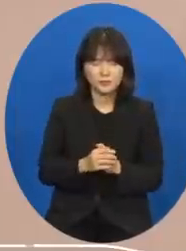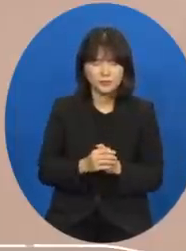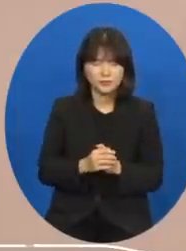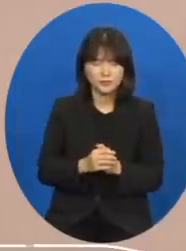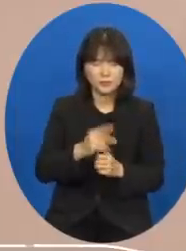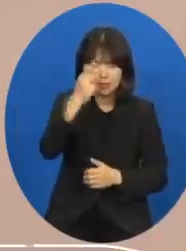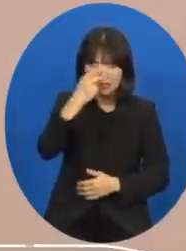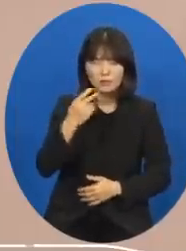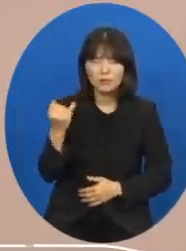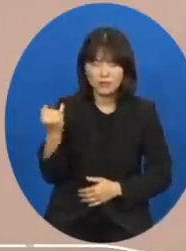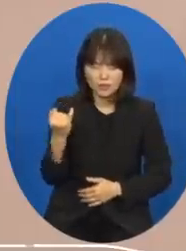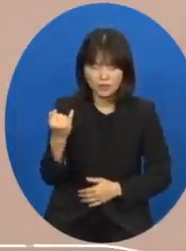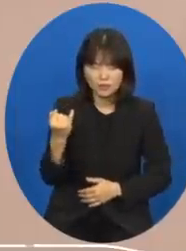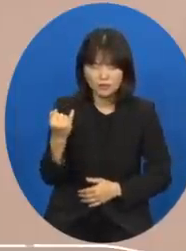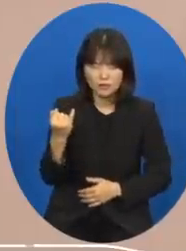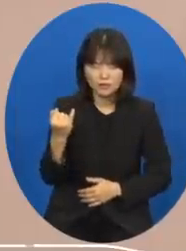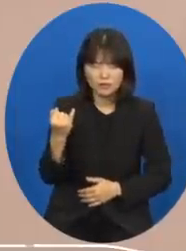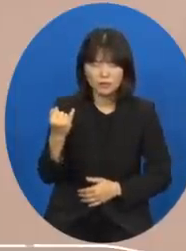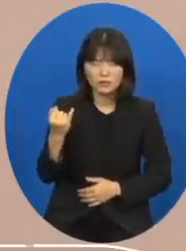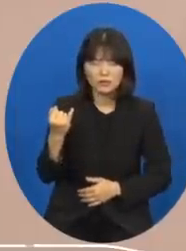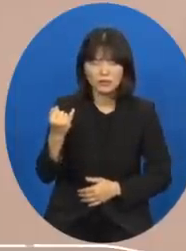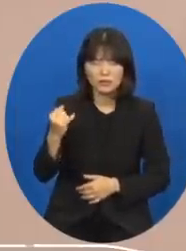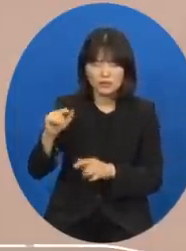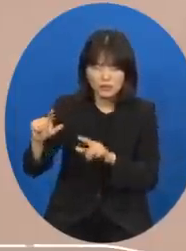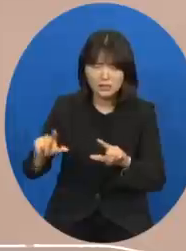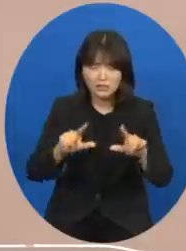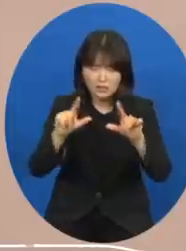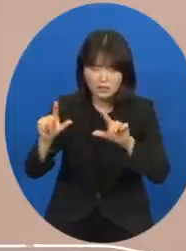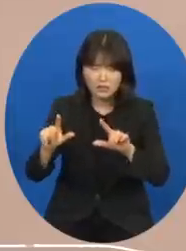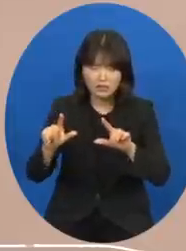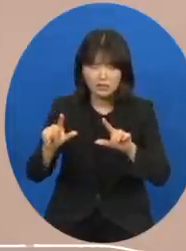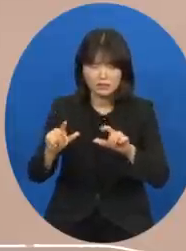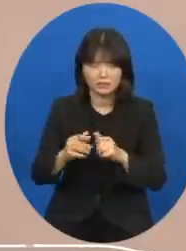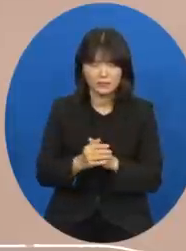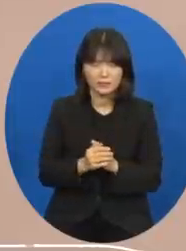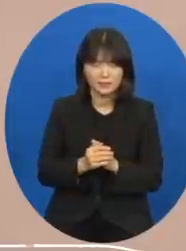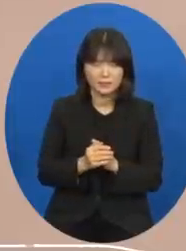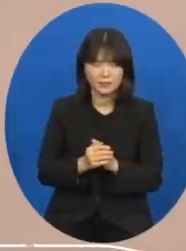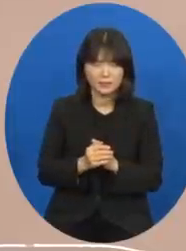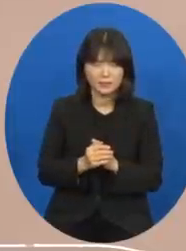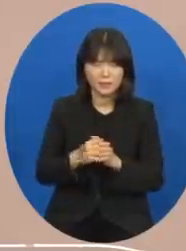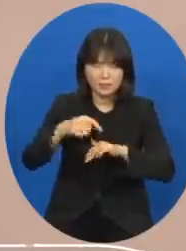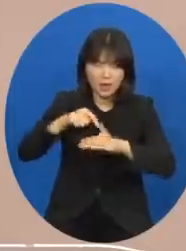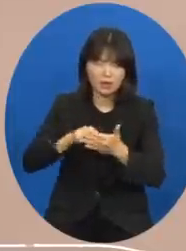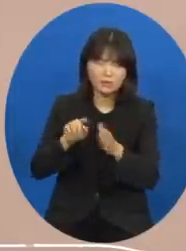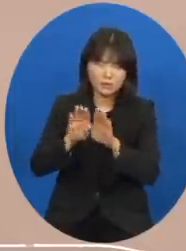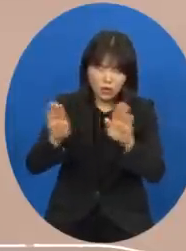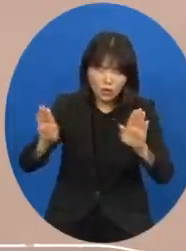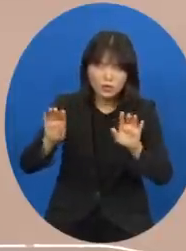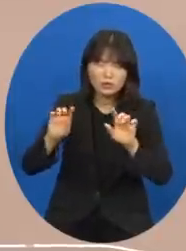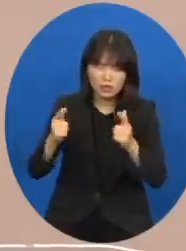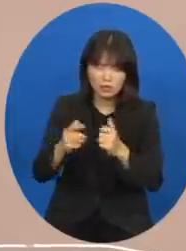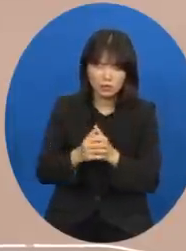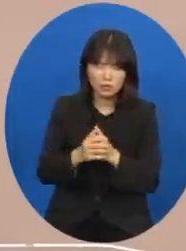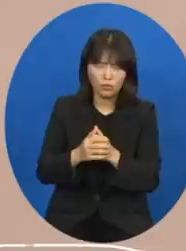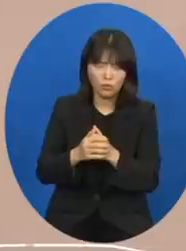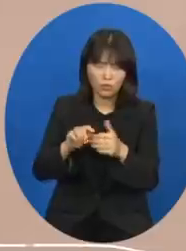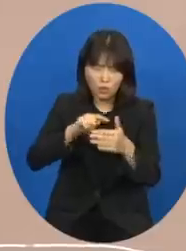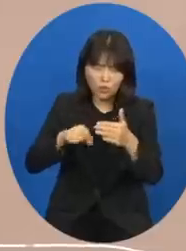사마리아 여인 그렇게 살았습니다. 주님 마음 열지 않아서 그저 속에